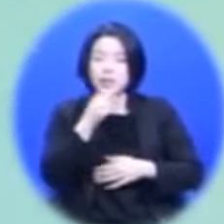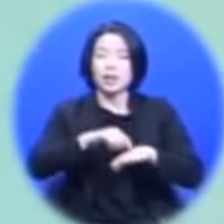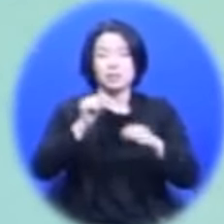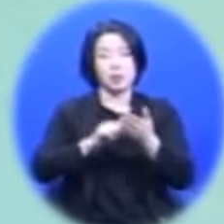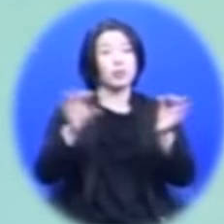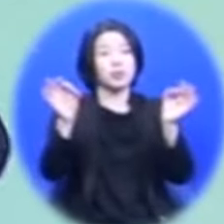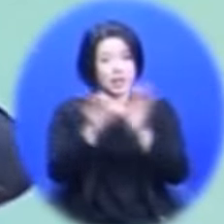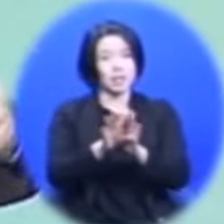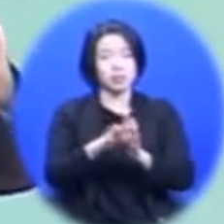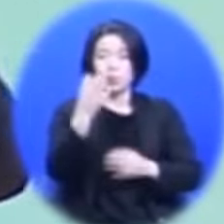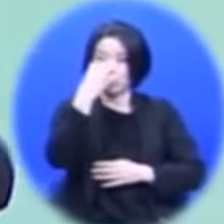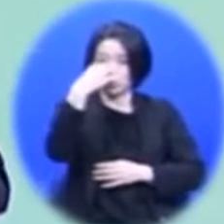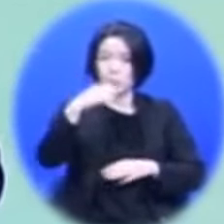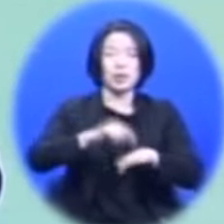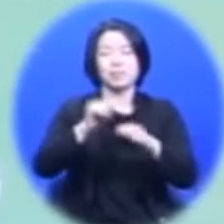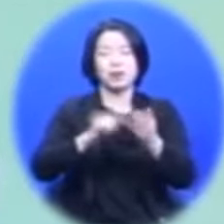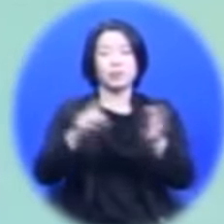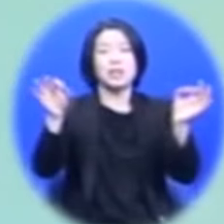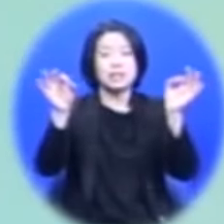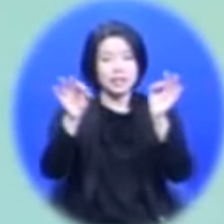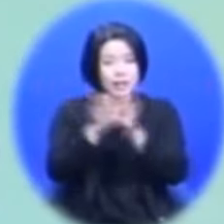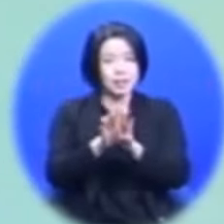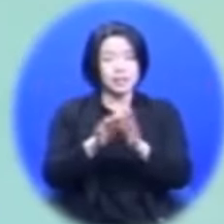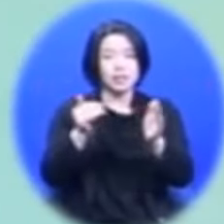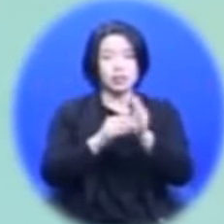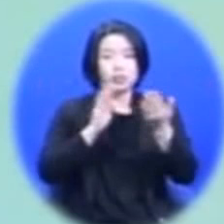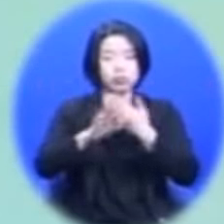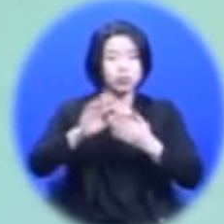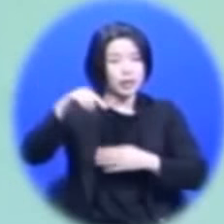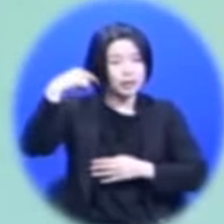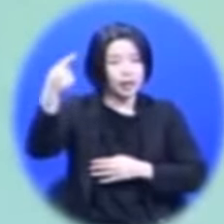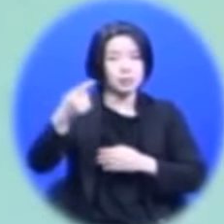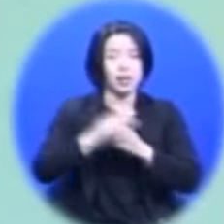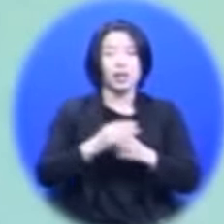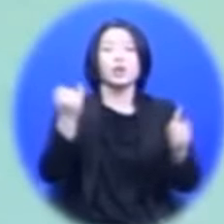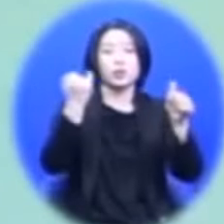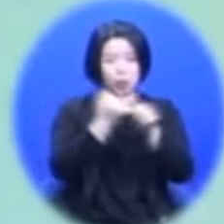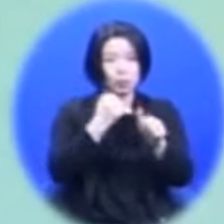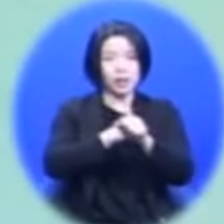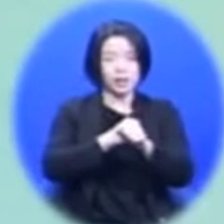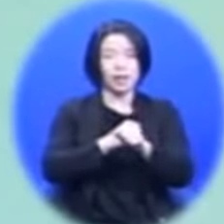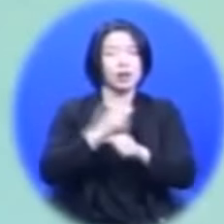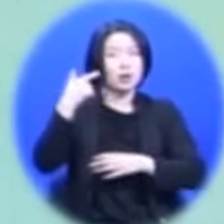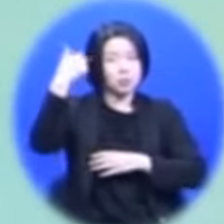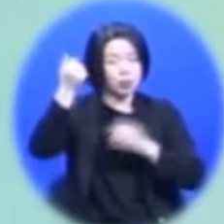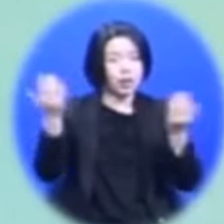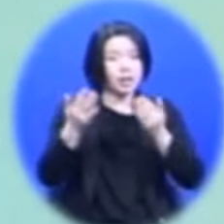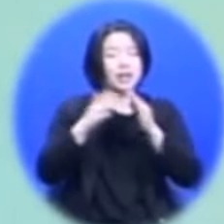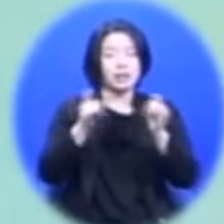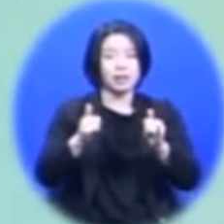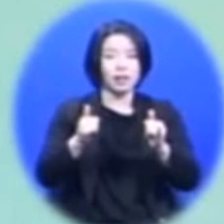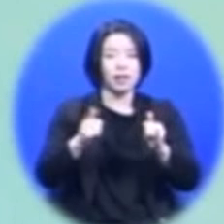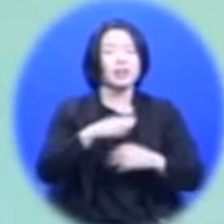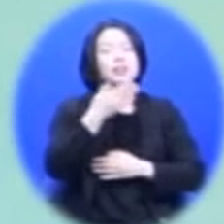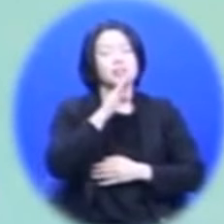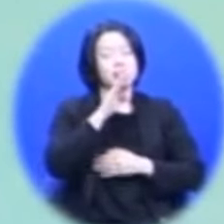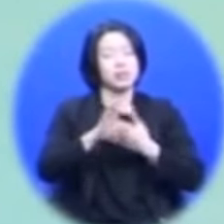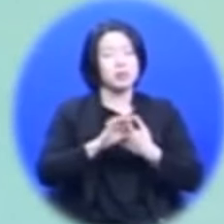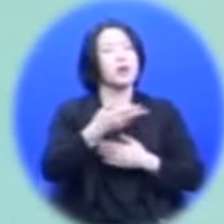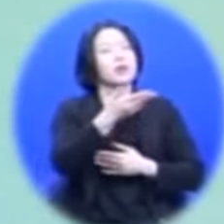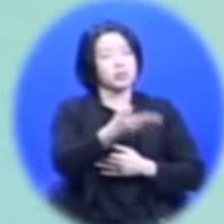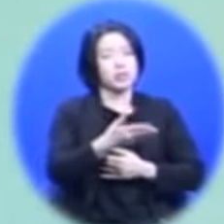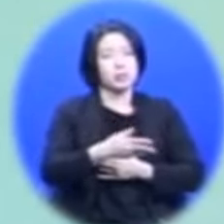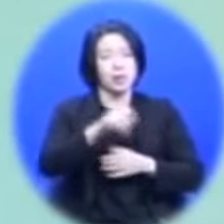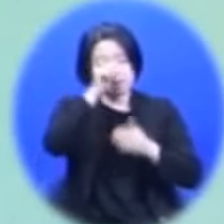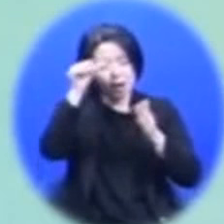없어지고 교만한 마음도 없어지고 난 다음에서야 결혼하겠다, 목회하겠다고 한다면 전도사님은 평생 결혼도 못하고